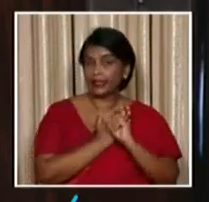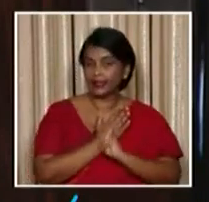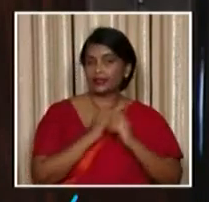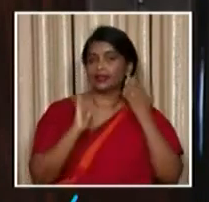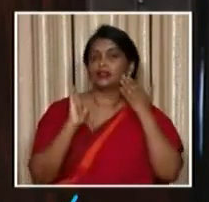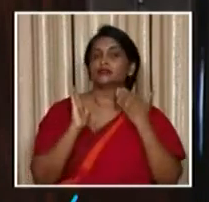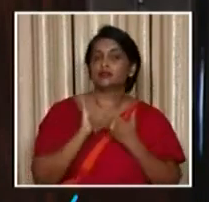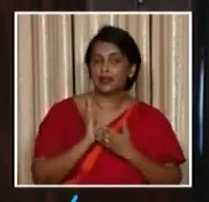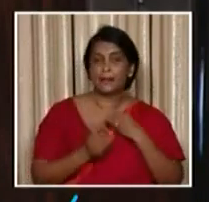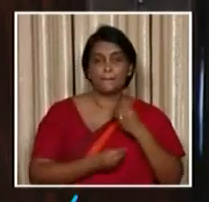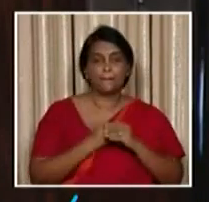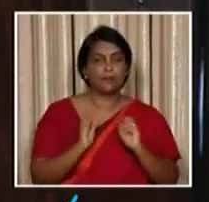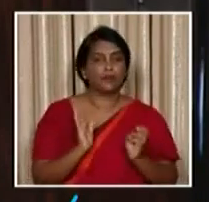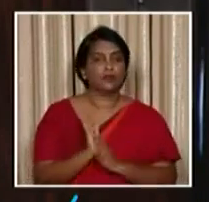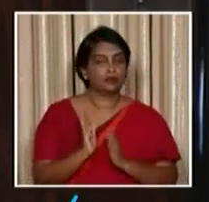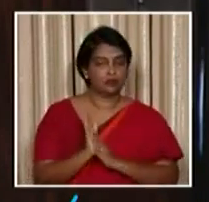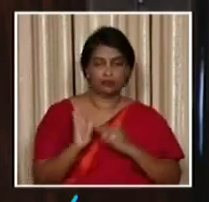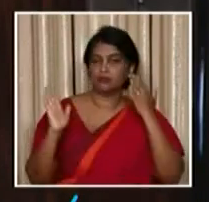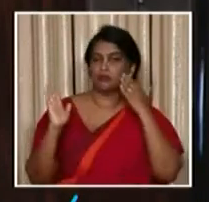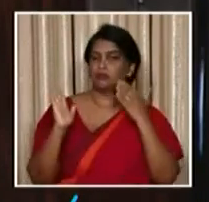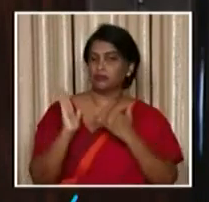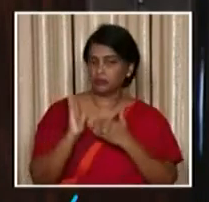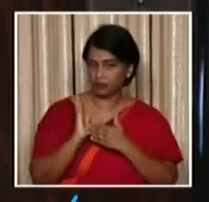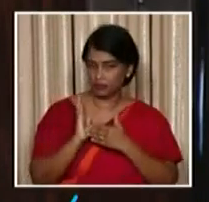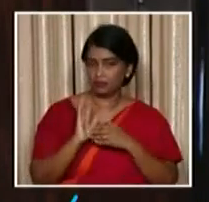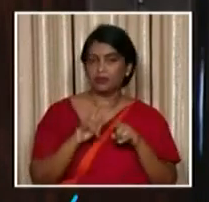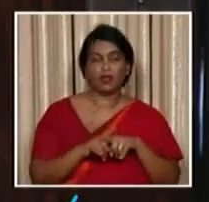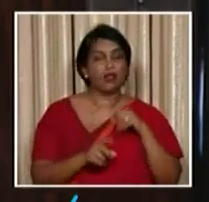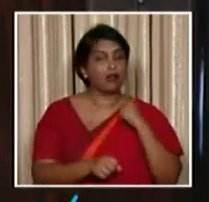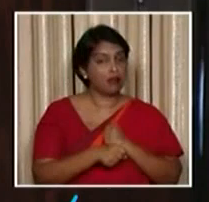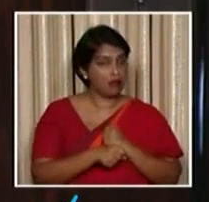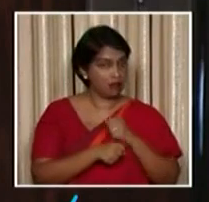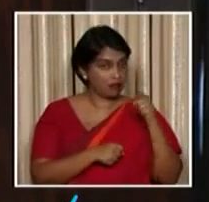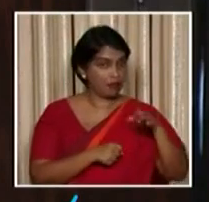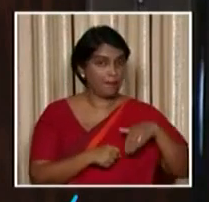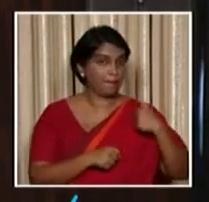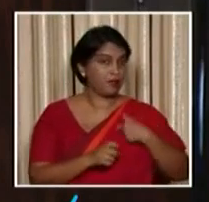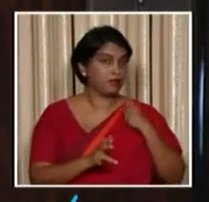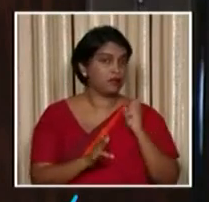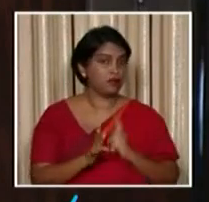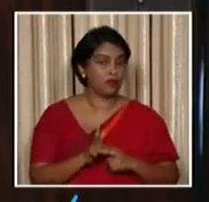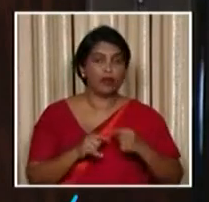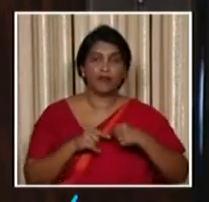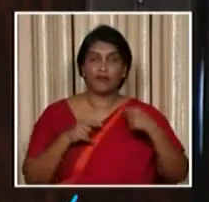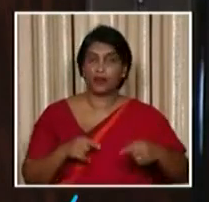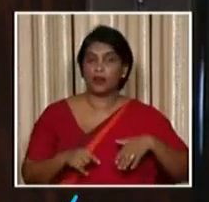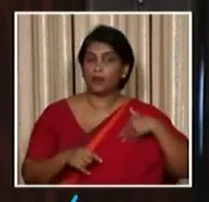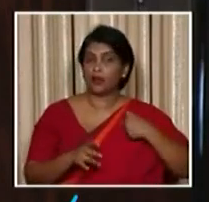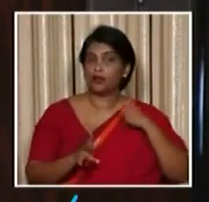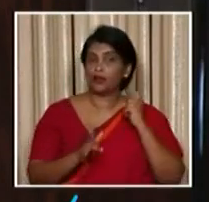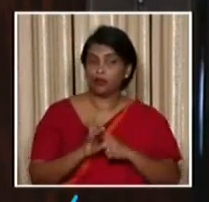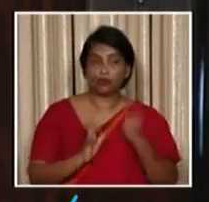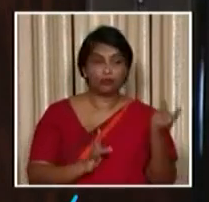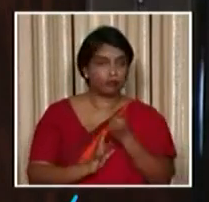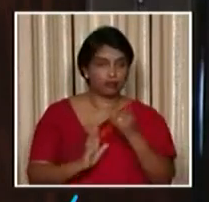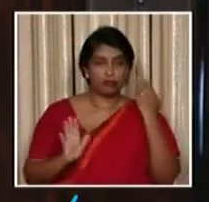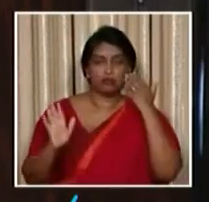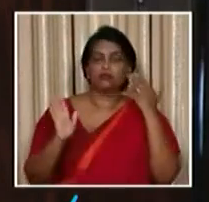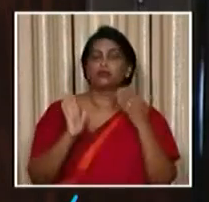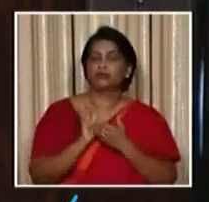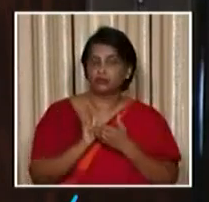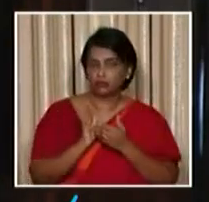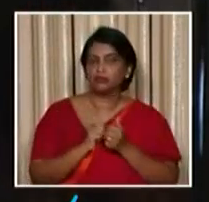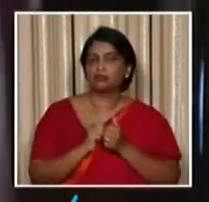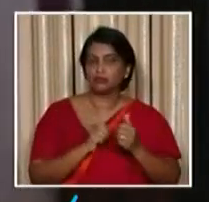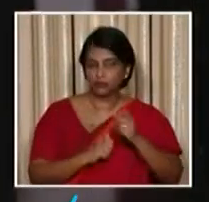අපේ බිස්නස් කමිටිය අවධානයත් ඒ වගේම ආණ්ඩුපක්ෂයේ ප්‍රධාන සංවිධායක විපක්ෂයේ ප්‍රධාන සංවිධායක දෙදෙනාගේ අවධානයත් යොමු විය